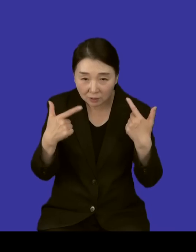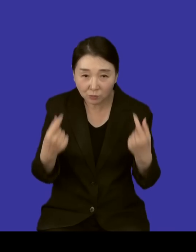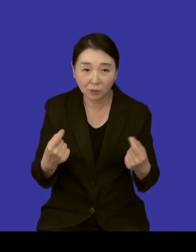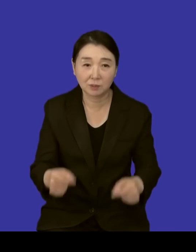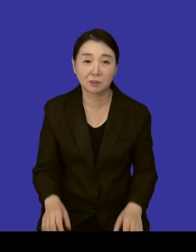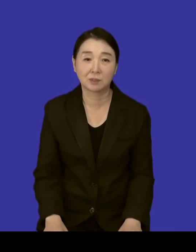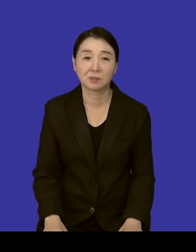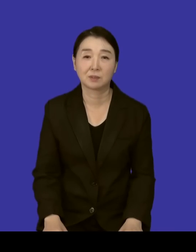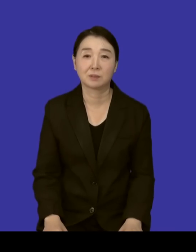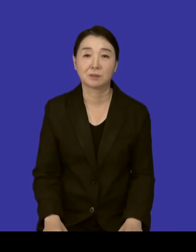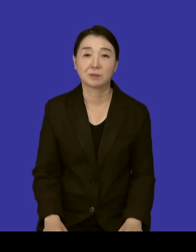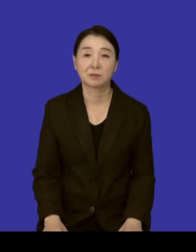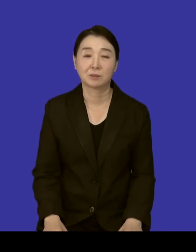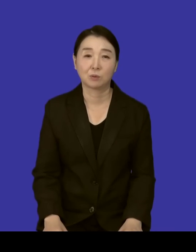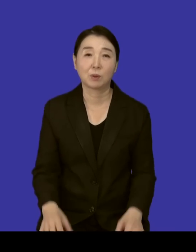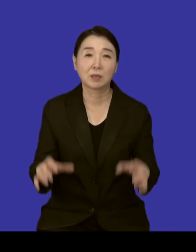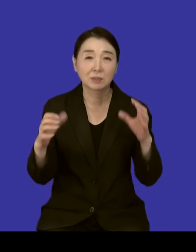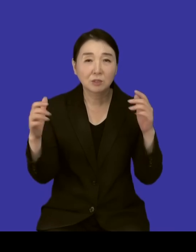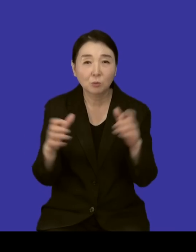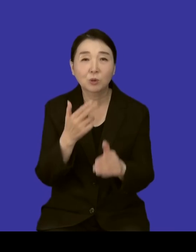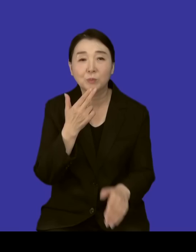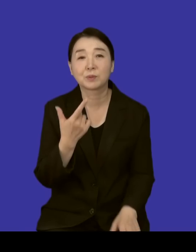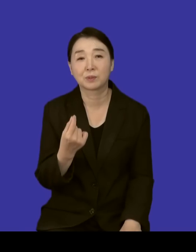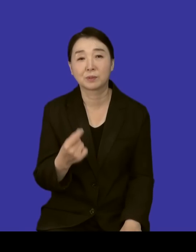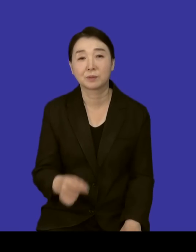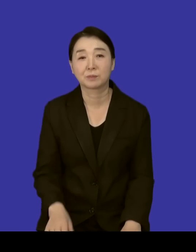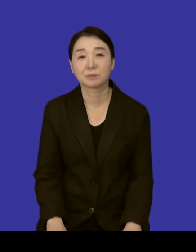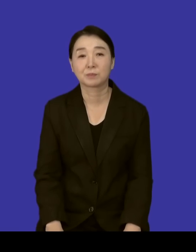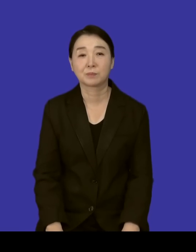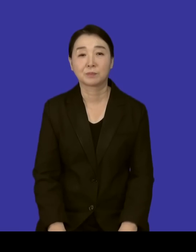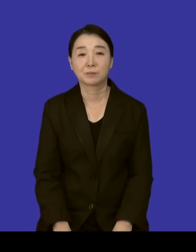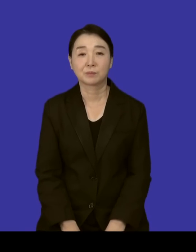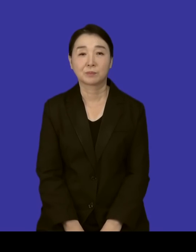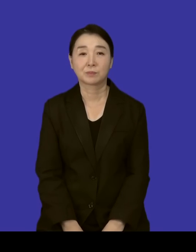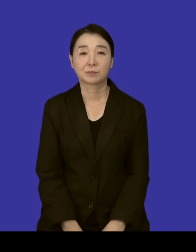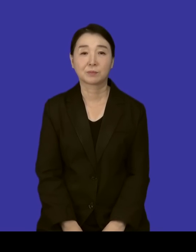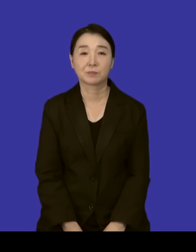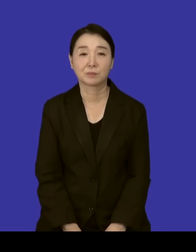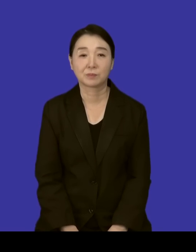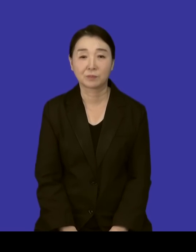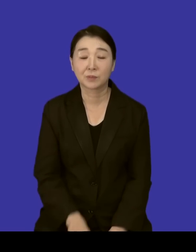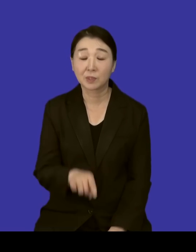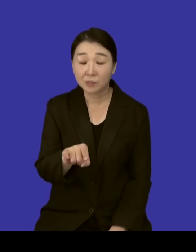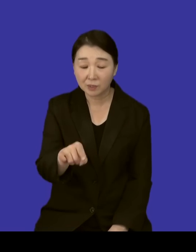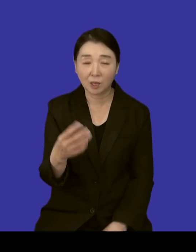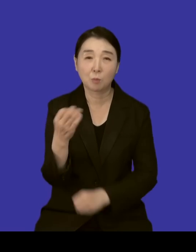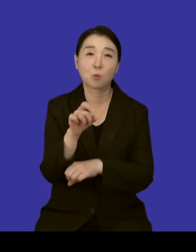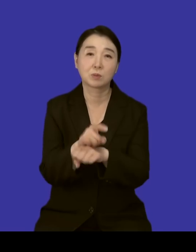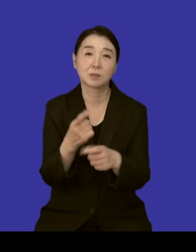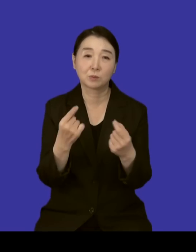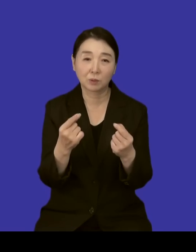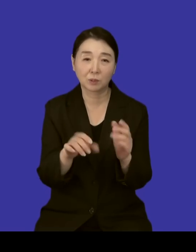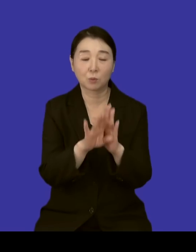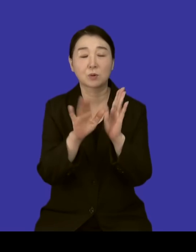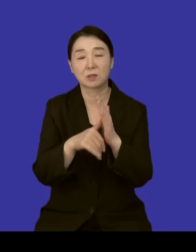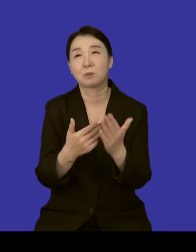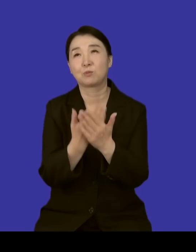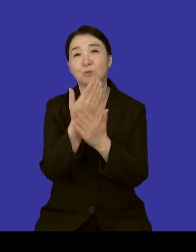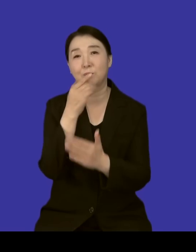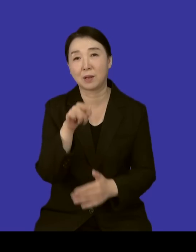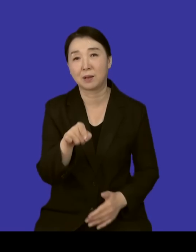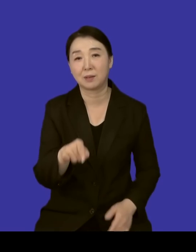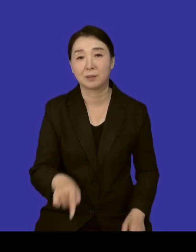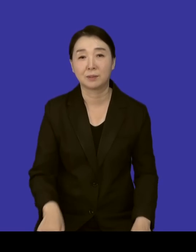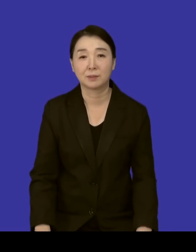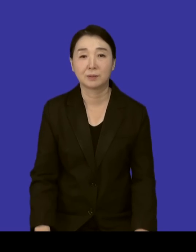늘 워낙 안 그렇게 모였으니까. 했었으니 늘 안 모였으니까. 예. 그러니까 예, 도리어 이게 본질이니까 코로나 때 더 부흥이 됐죠.